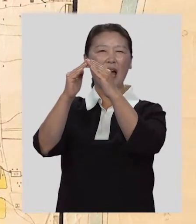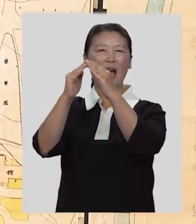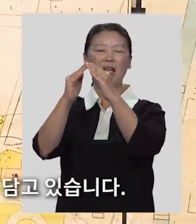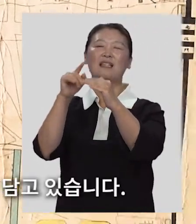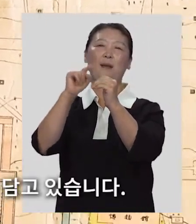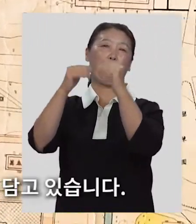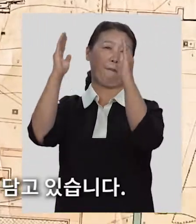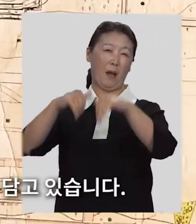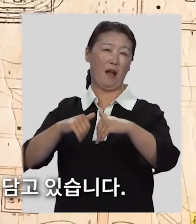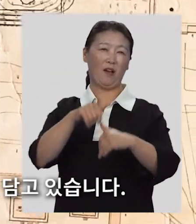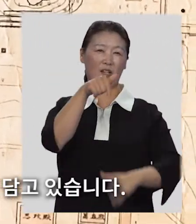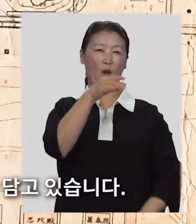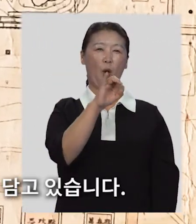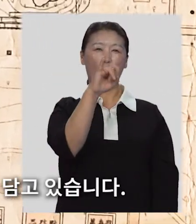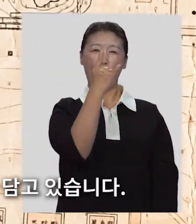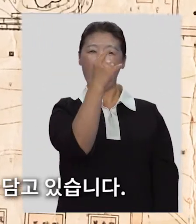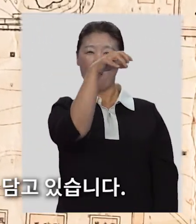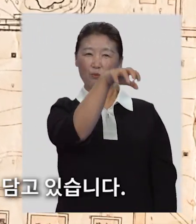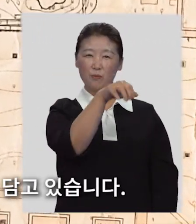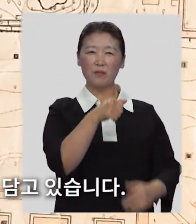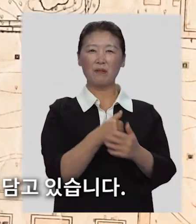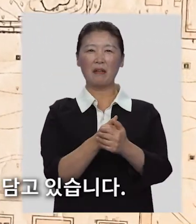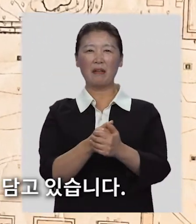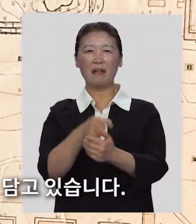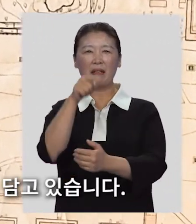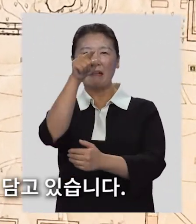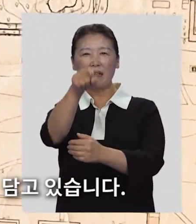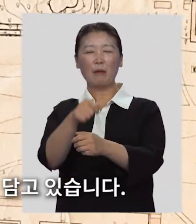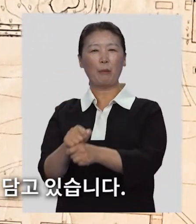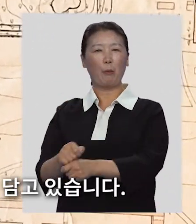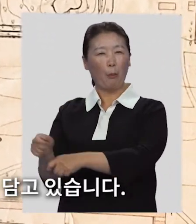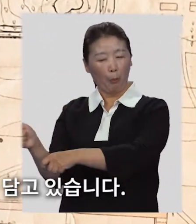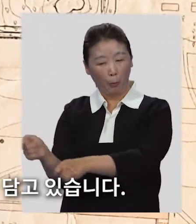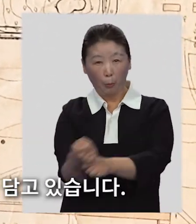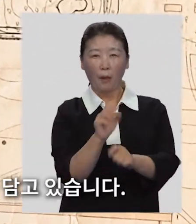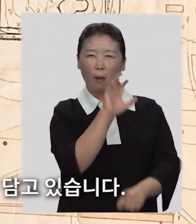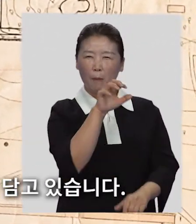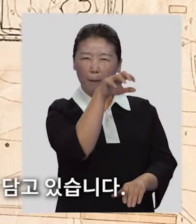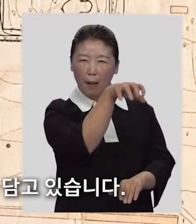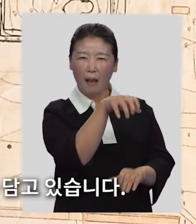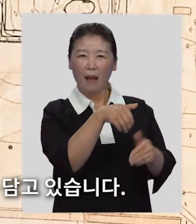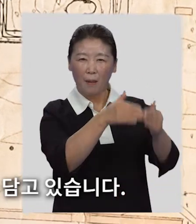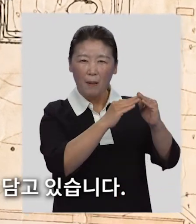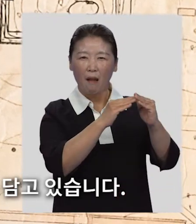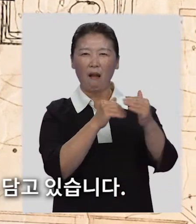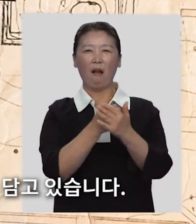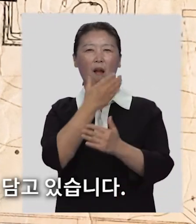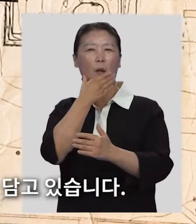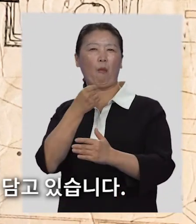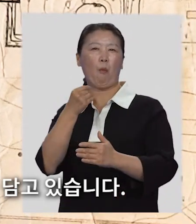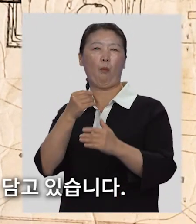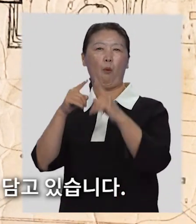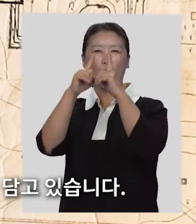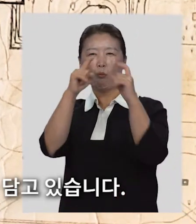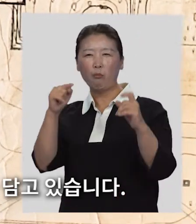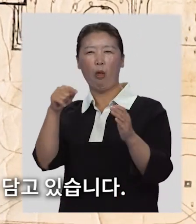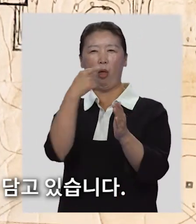채 경회로 북쪽에는 총독 골프 연습장을 짓는 등 경복궁을 유린한 실상을 담고